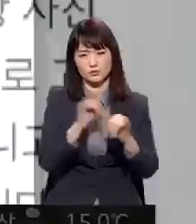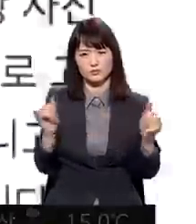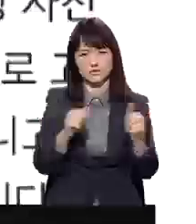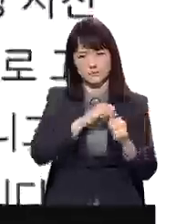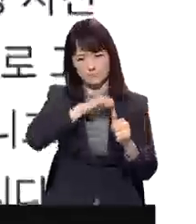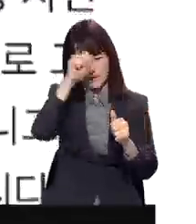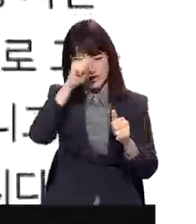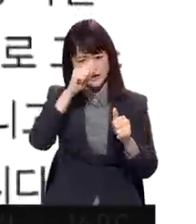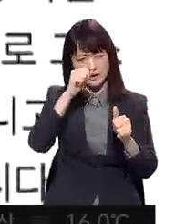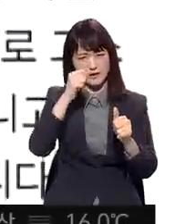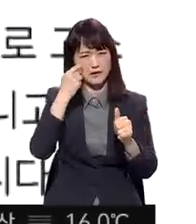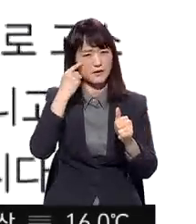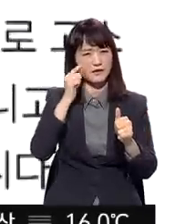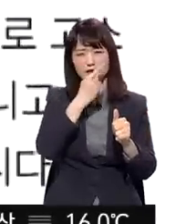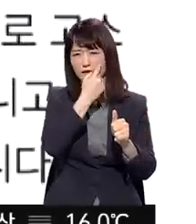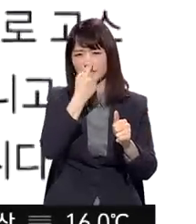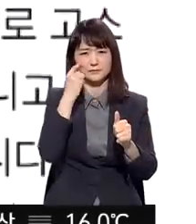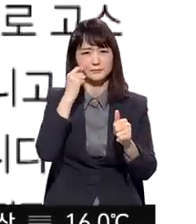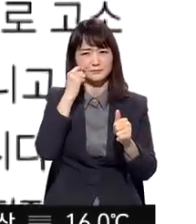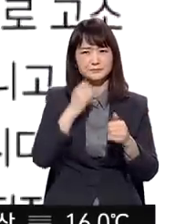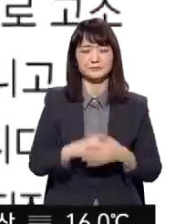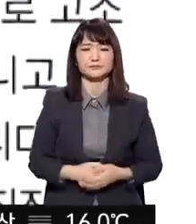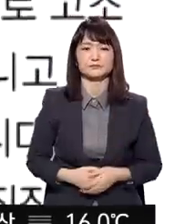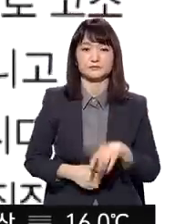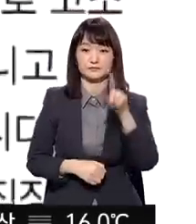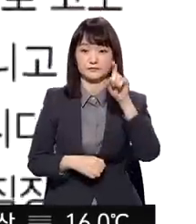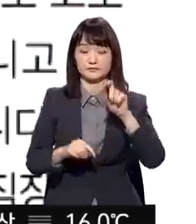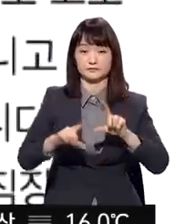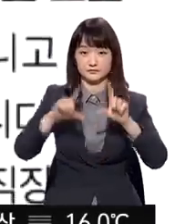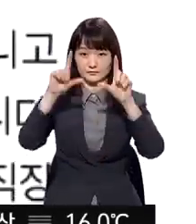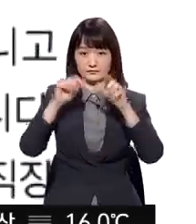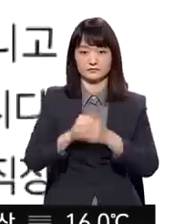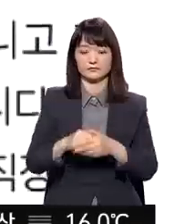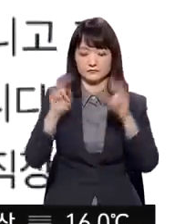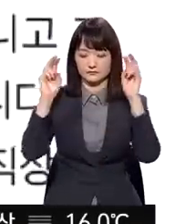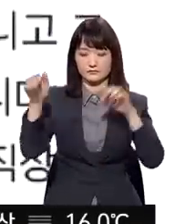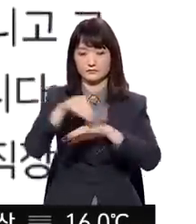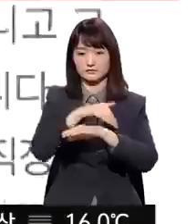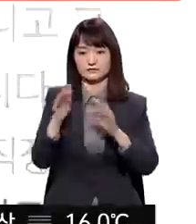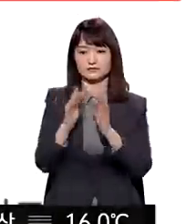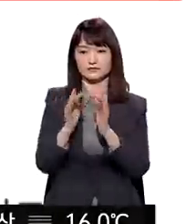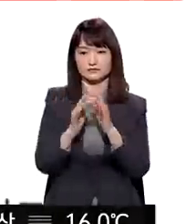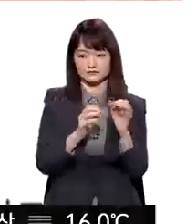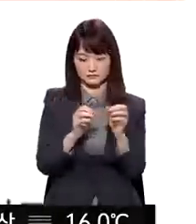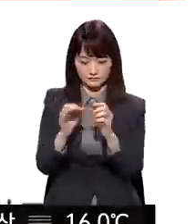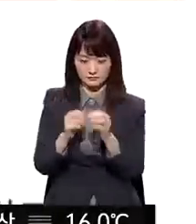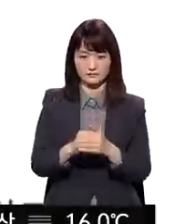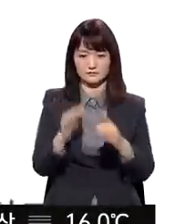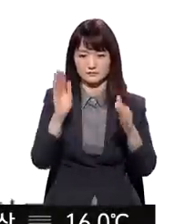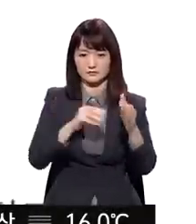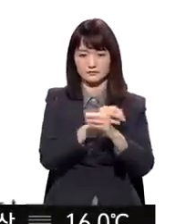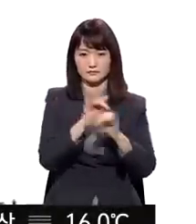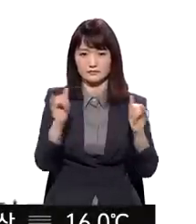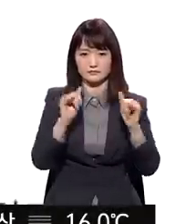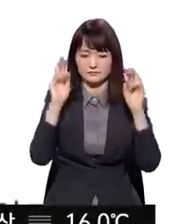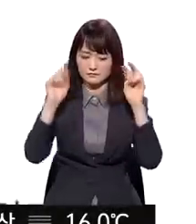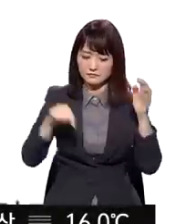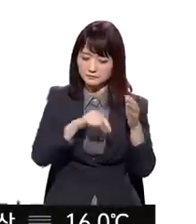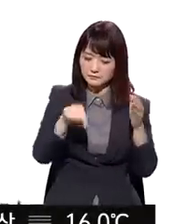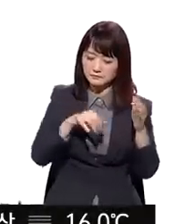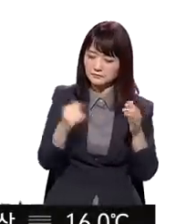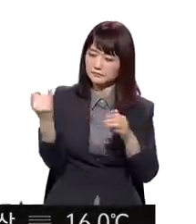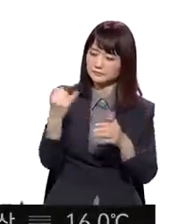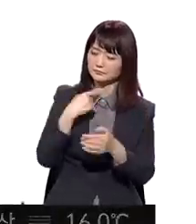그 11일 날 직장인 그 온라인 커뮤니티에 올라온 사건인데요. 내용이 뭐냐면 한 공무원이 직장에서 마음에 있는